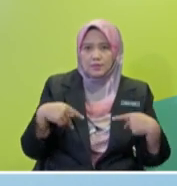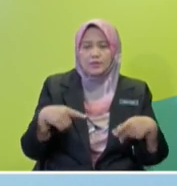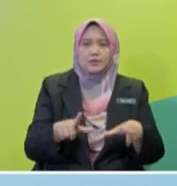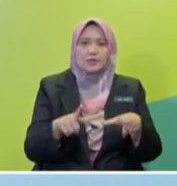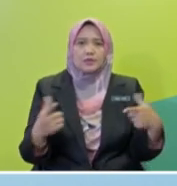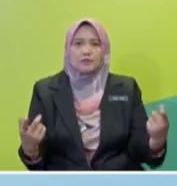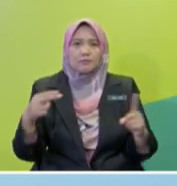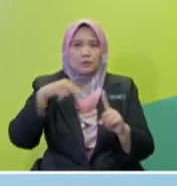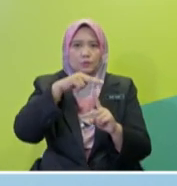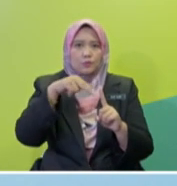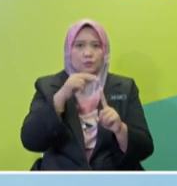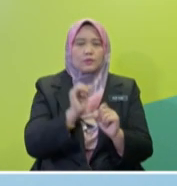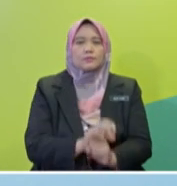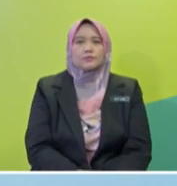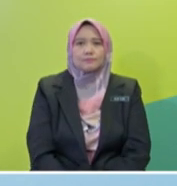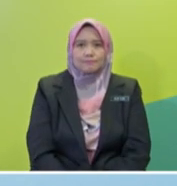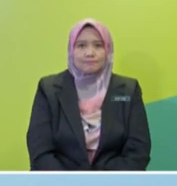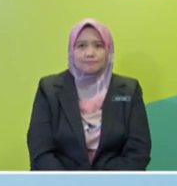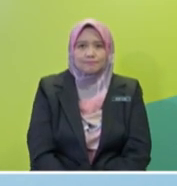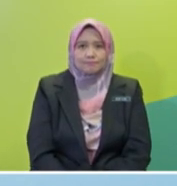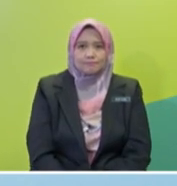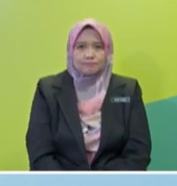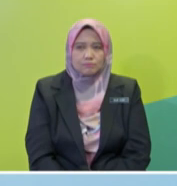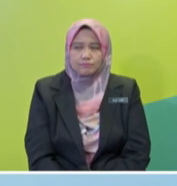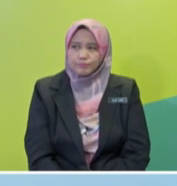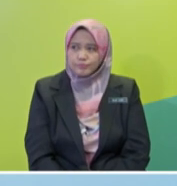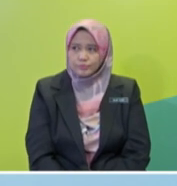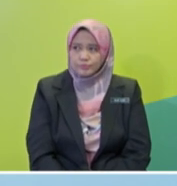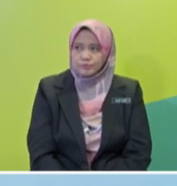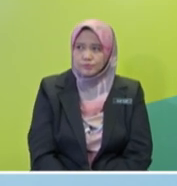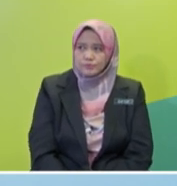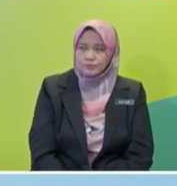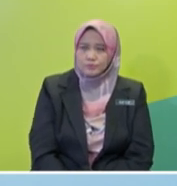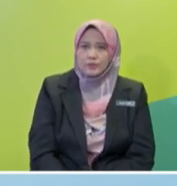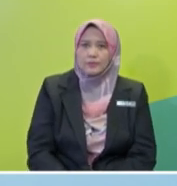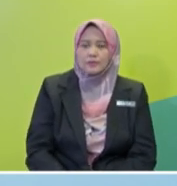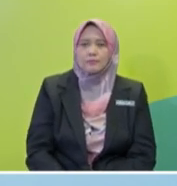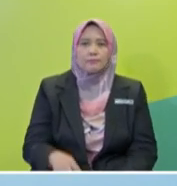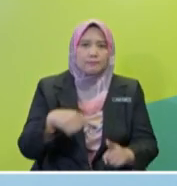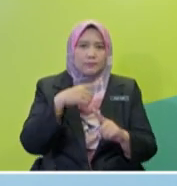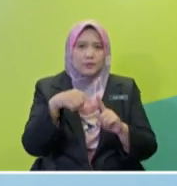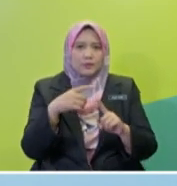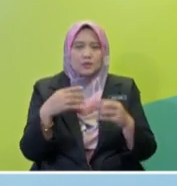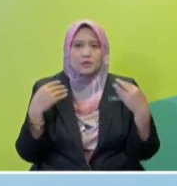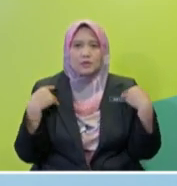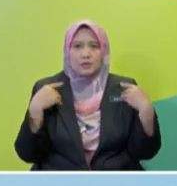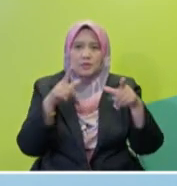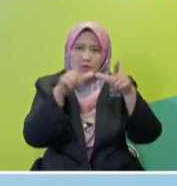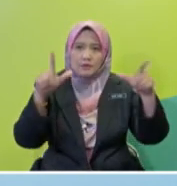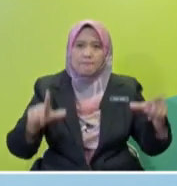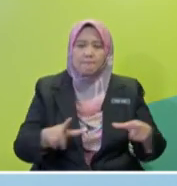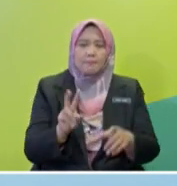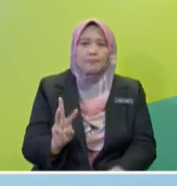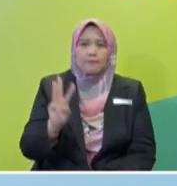bagi struktur hierarki jadi milik seseorang kita tentu